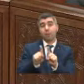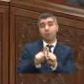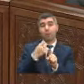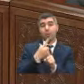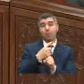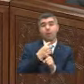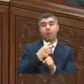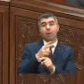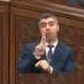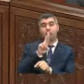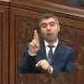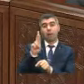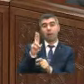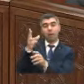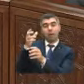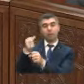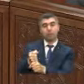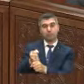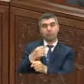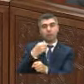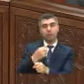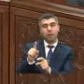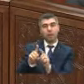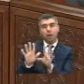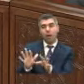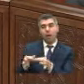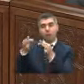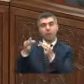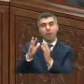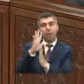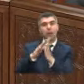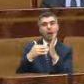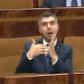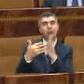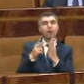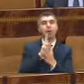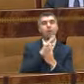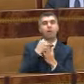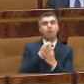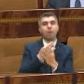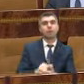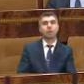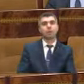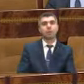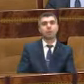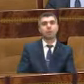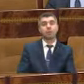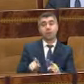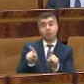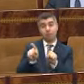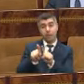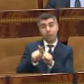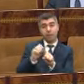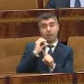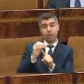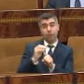التوجيهات الملكية السامية واختيارات البرنامج الحكومي الذي أصبح لا يساير